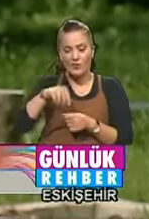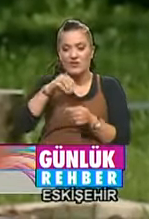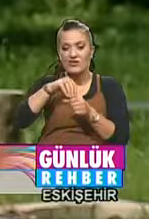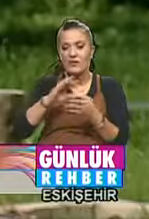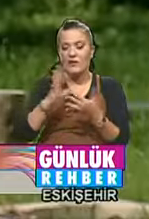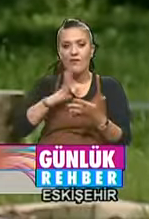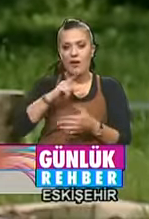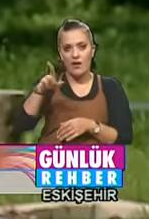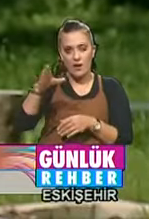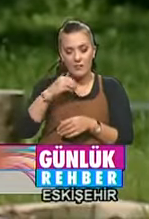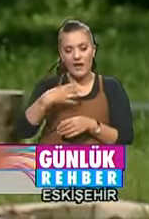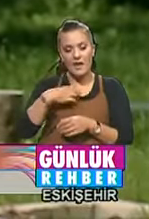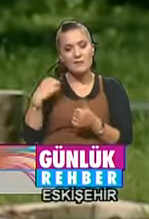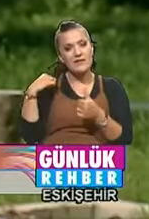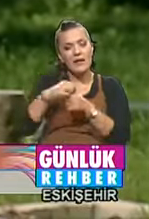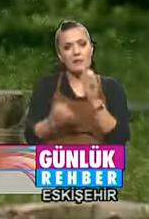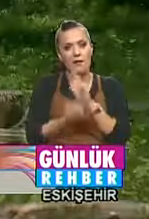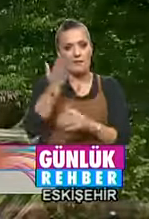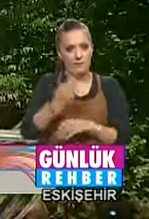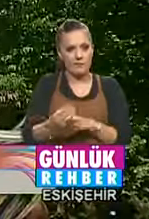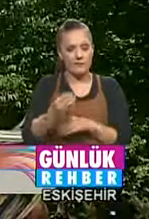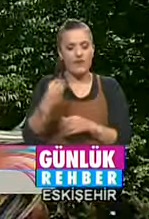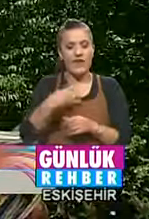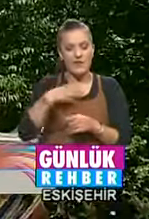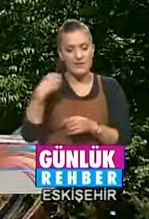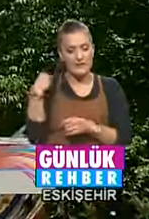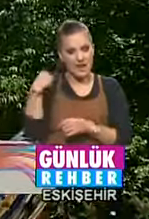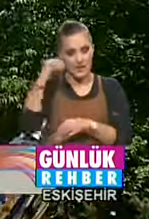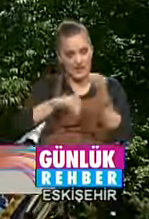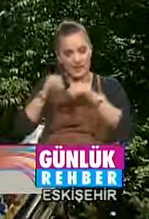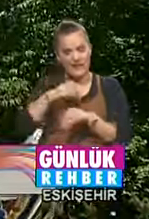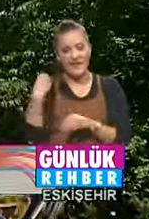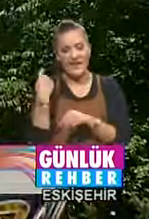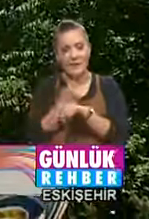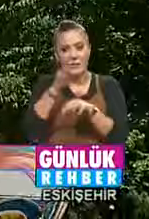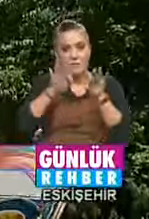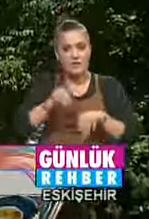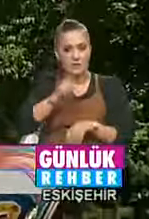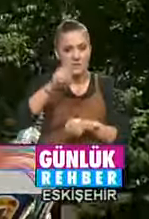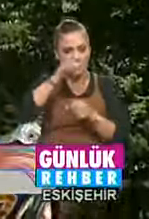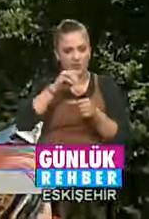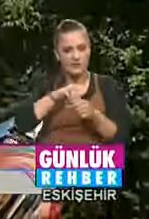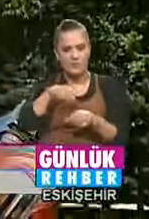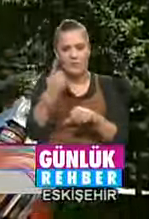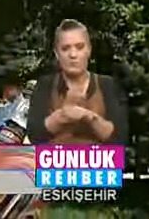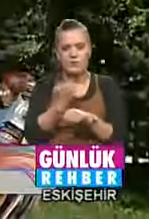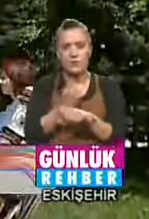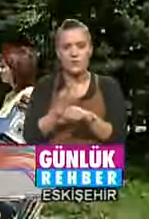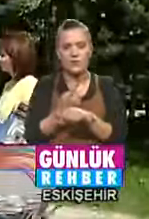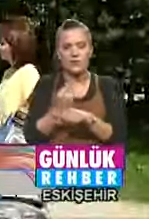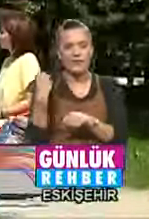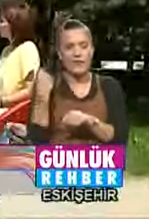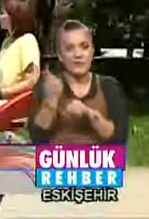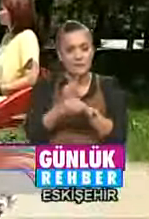alıp kendimizi yeniden üreterek, kendimizi yenileyerek yeni bir başlangıç yapmak için, böyle bir şeye, yeni